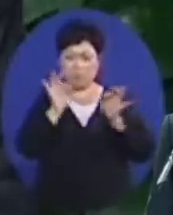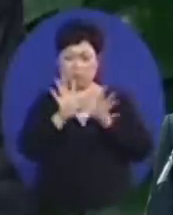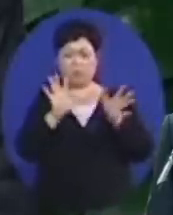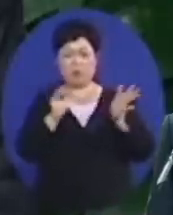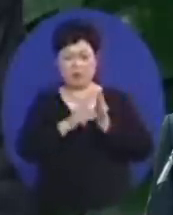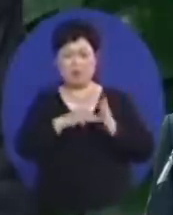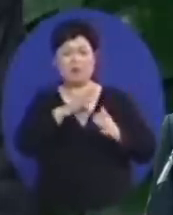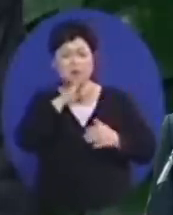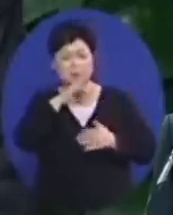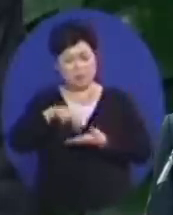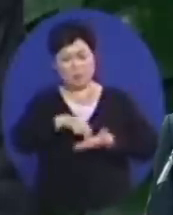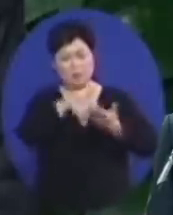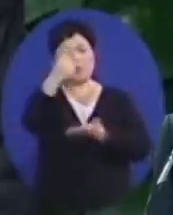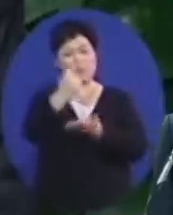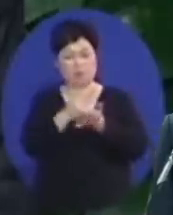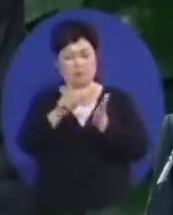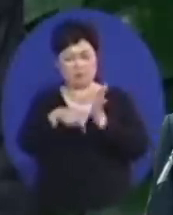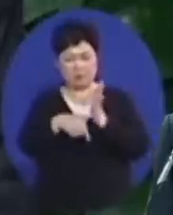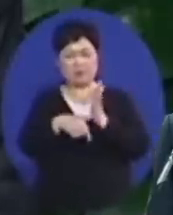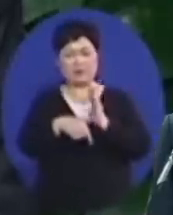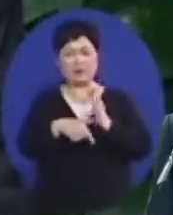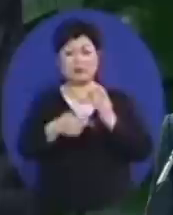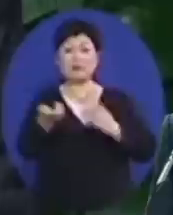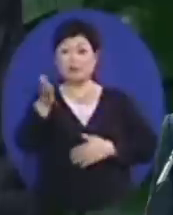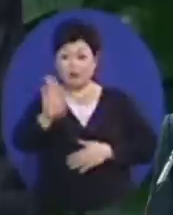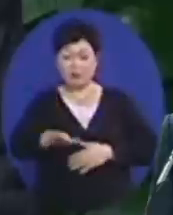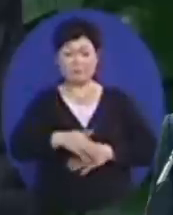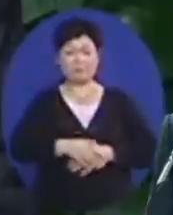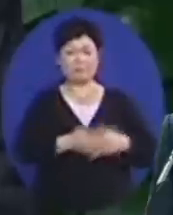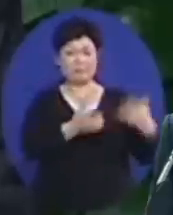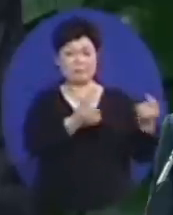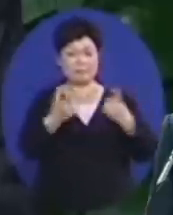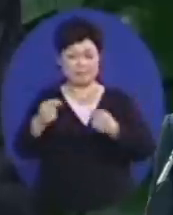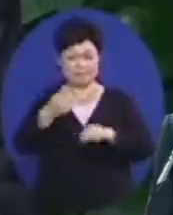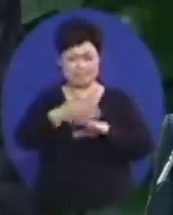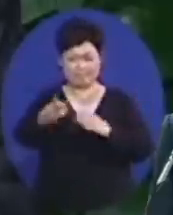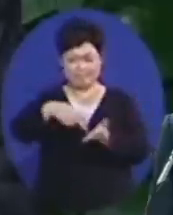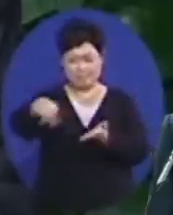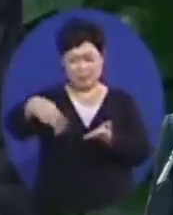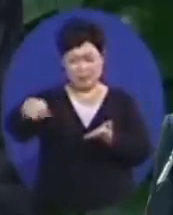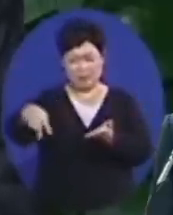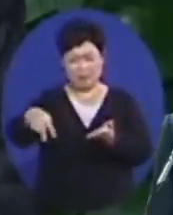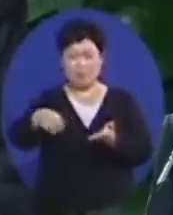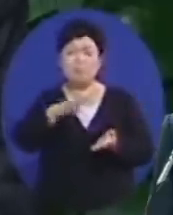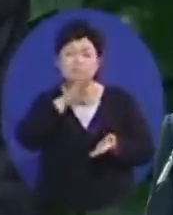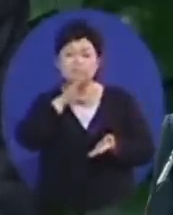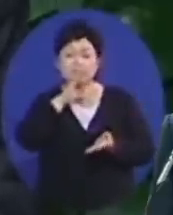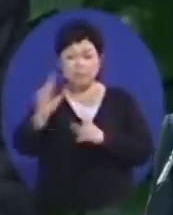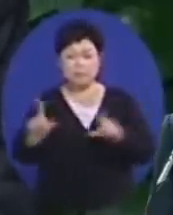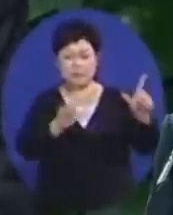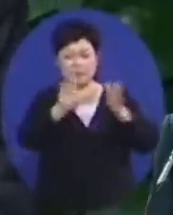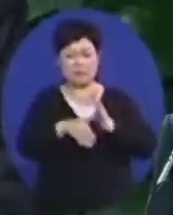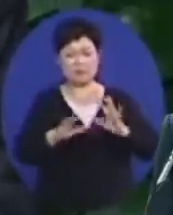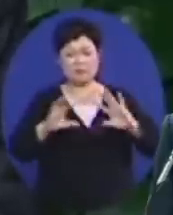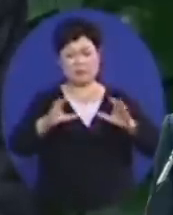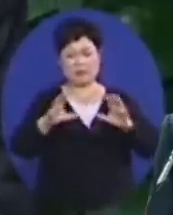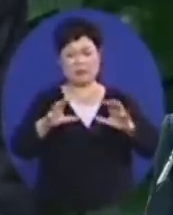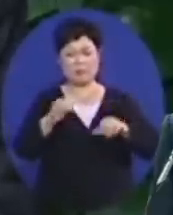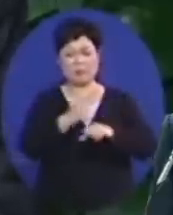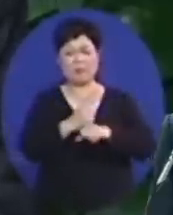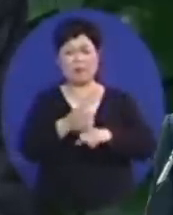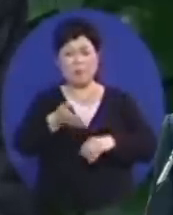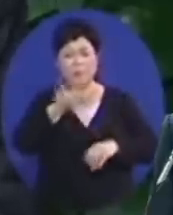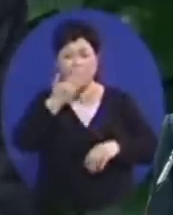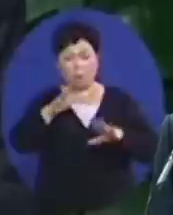고독이 올 때가 오는 것입니다. 그가 그렇게 탕진하면서 생활할 때 그 나라에 큰 흉년이